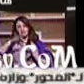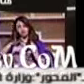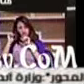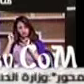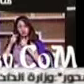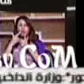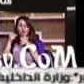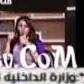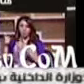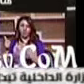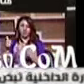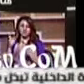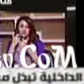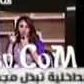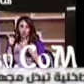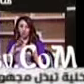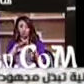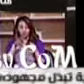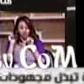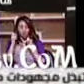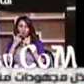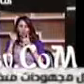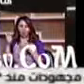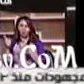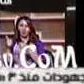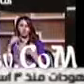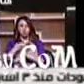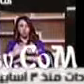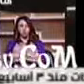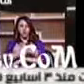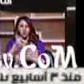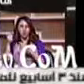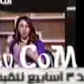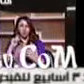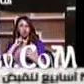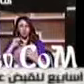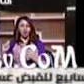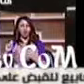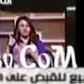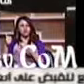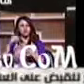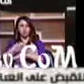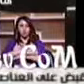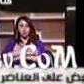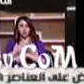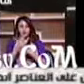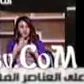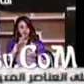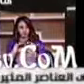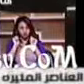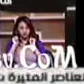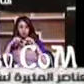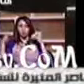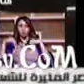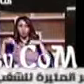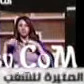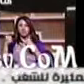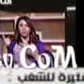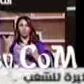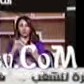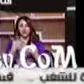استقاله او اعتذار عن المحافظ والمحافظ يستقيل ده شيء محترم المحافظ يشكر عليه يا دكتور عمرو انت عارف ان الحزب قدم